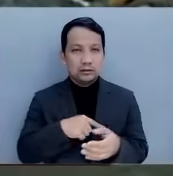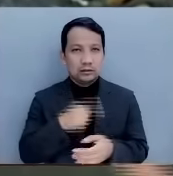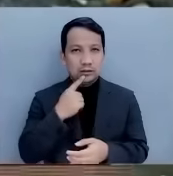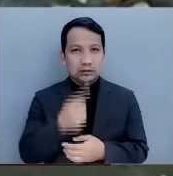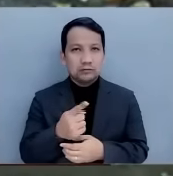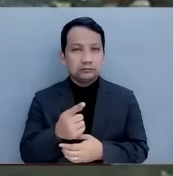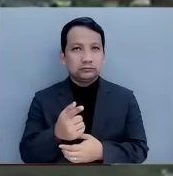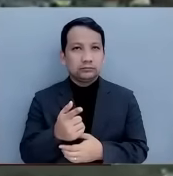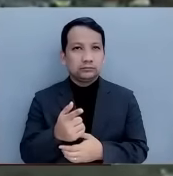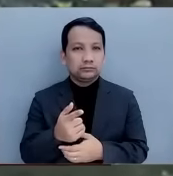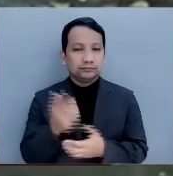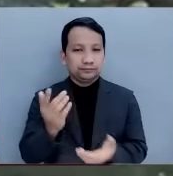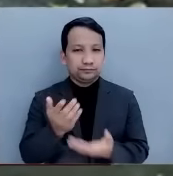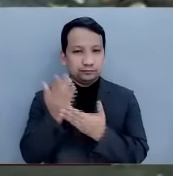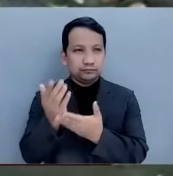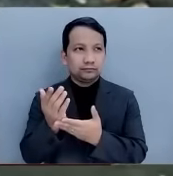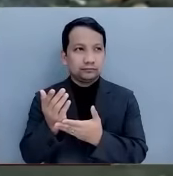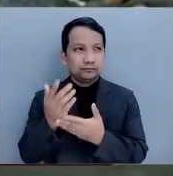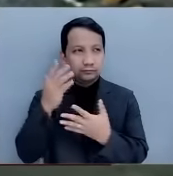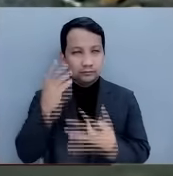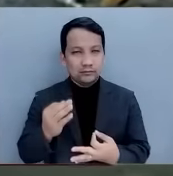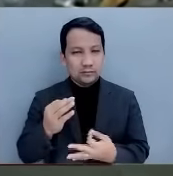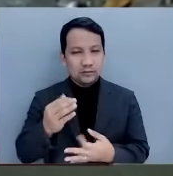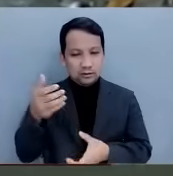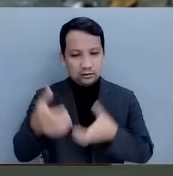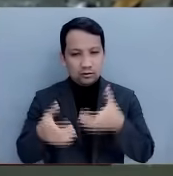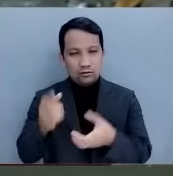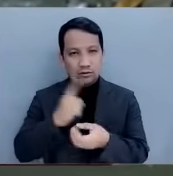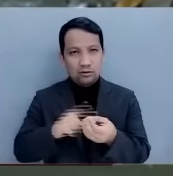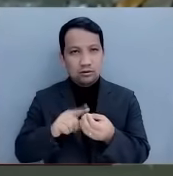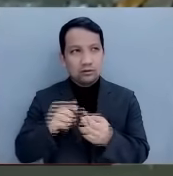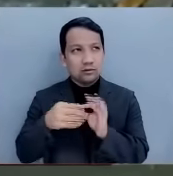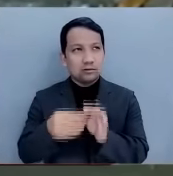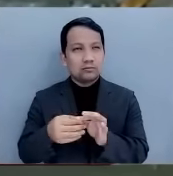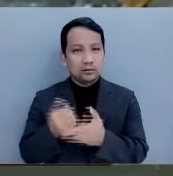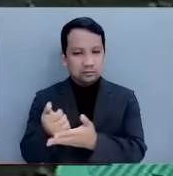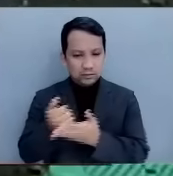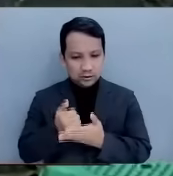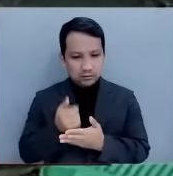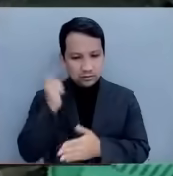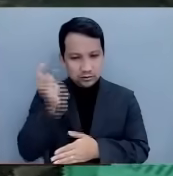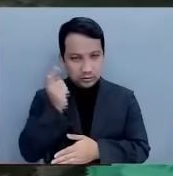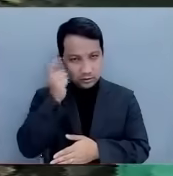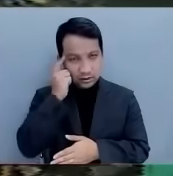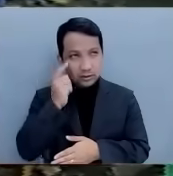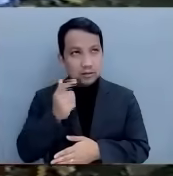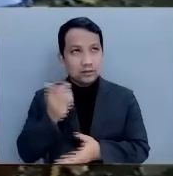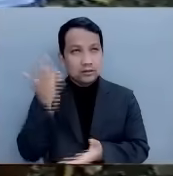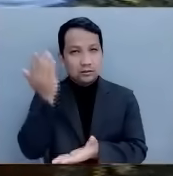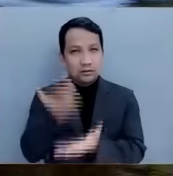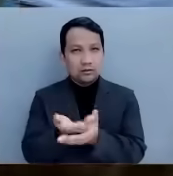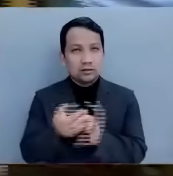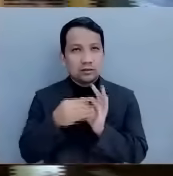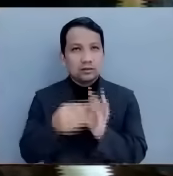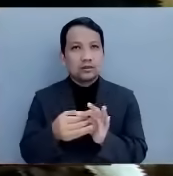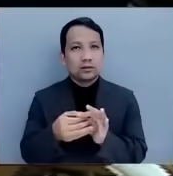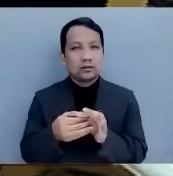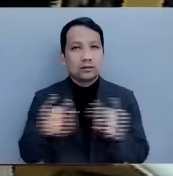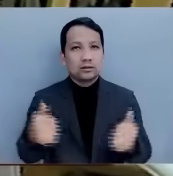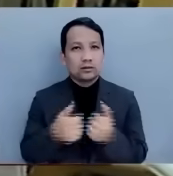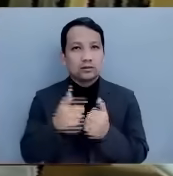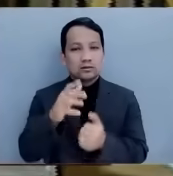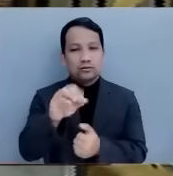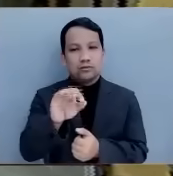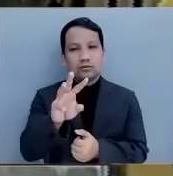Ranara, iaapila nila ang desisyon ng korte at sana raw tulungan sila ng gobyerno. Dumulog na nga sila sa tanggapan ng